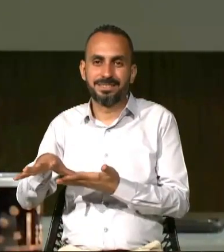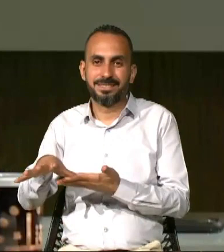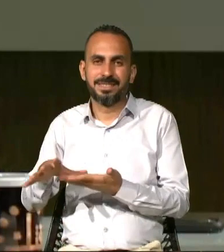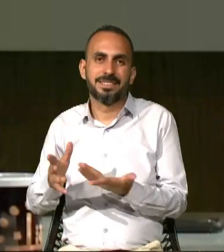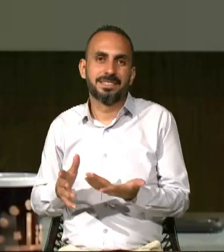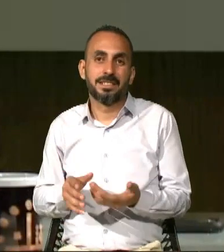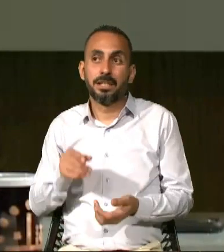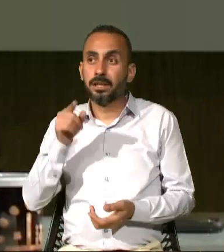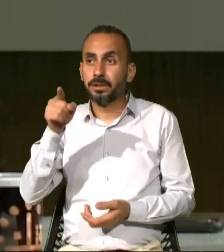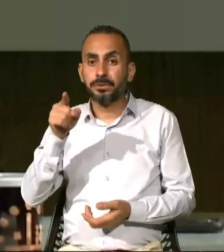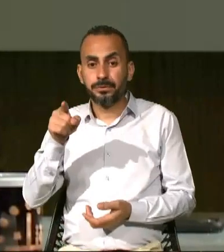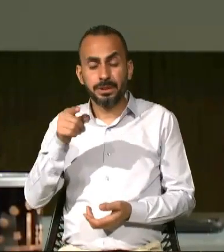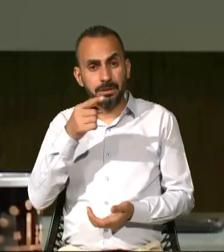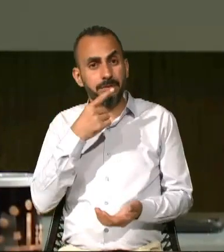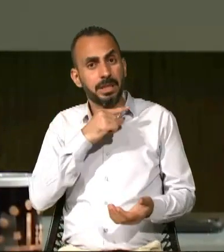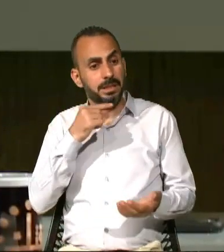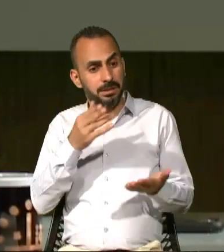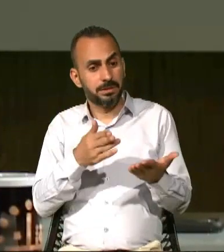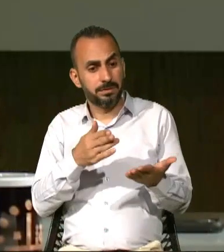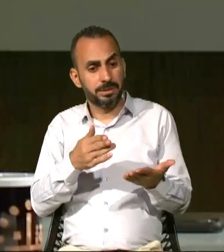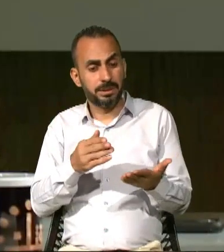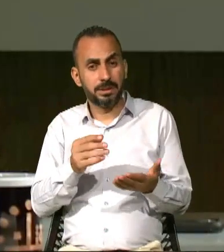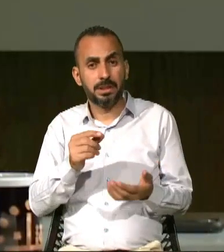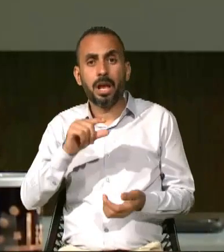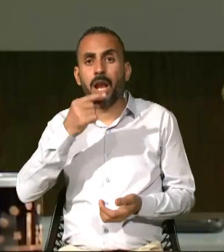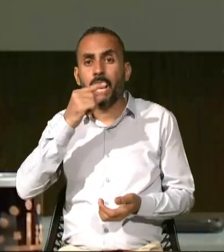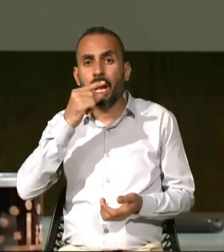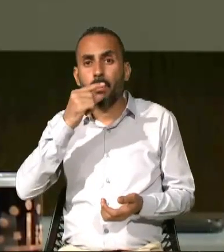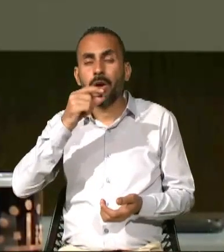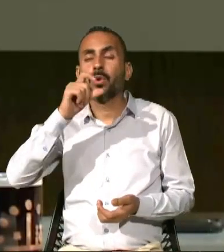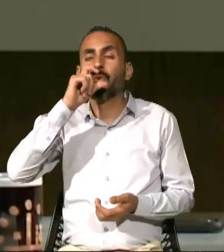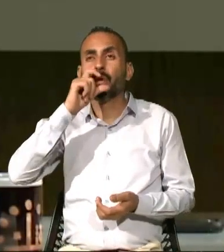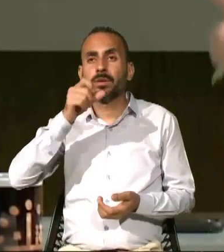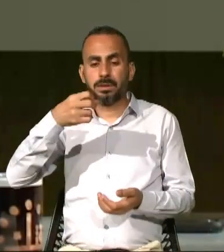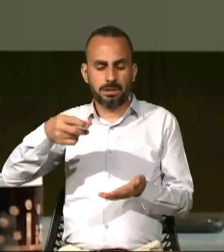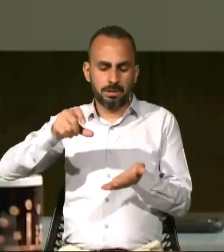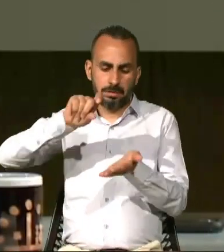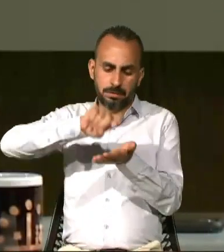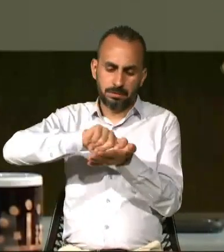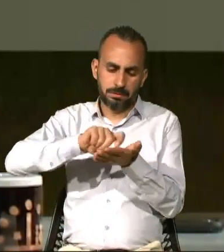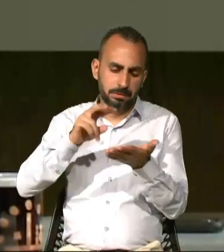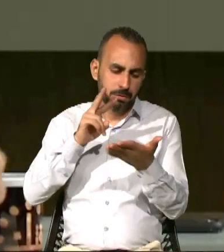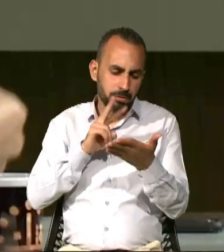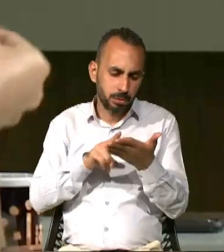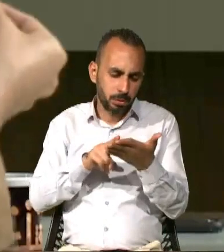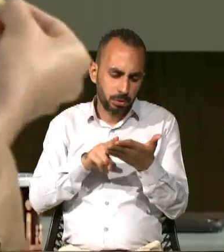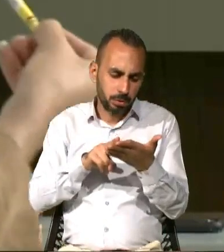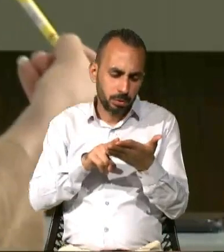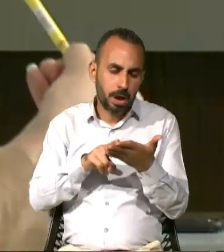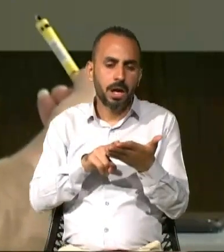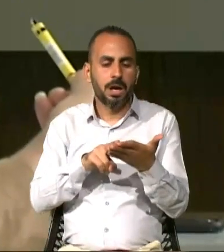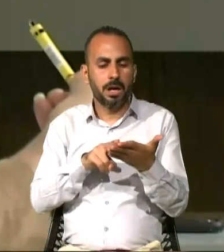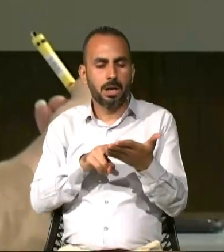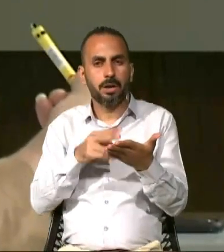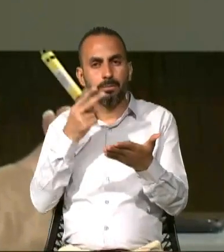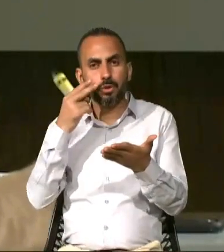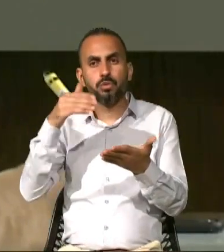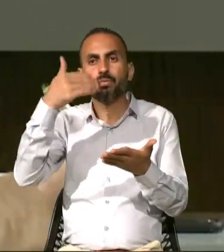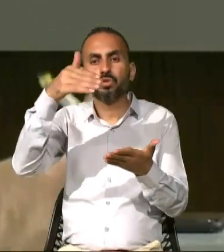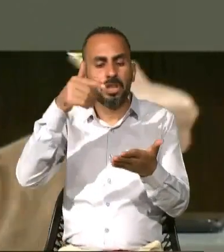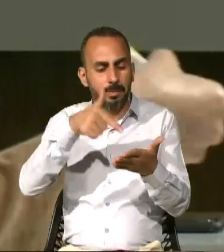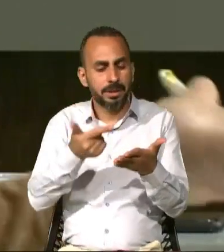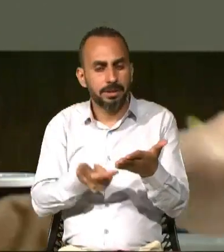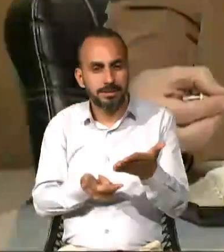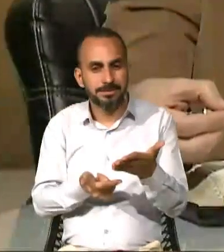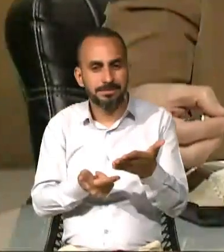الفنجان، لغيت الفنجان، لغيت الكف، لغيت كل ده. احنا ما نعلقش حياتنا على الكلام ده. جناب